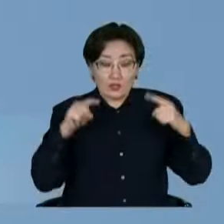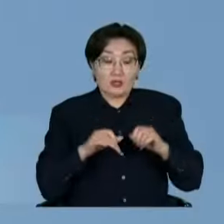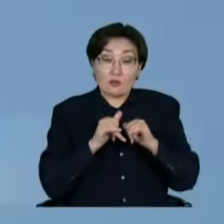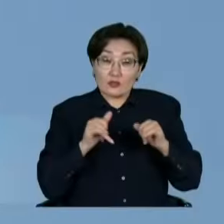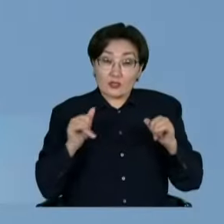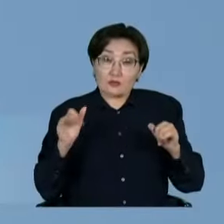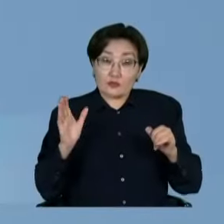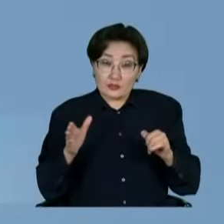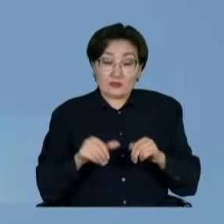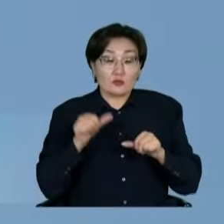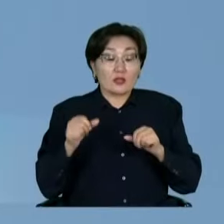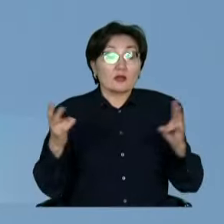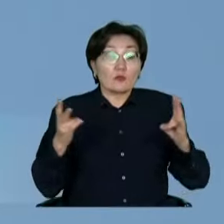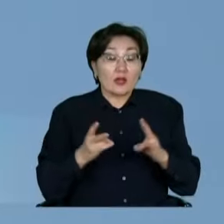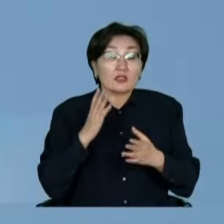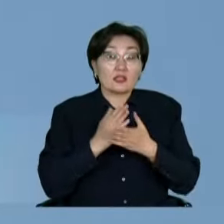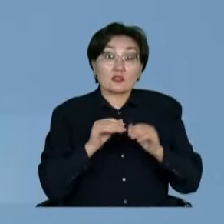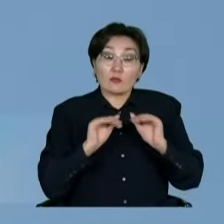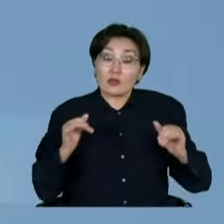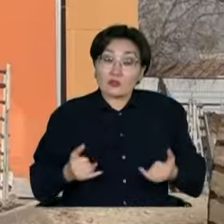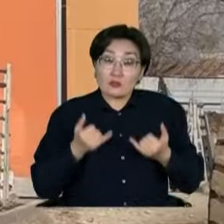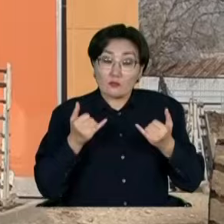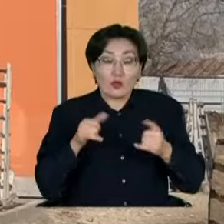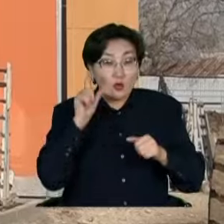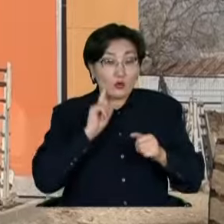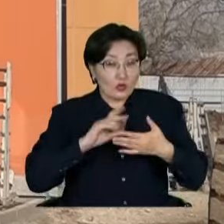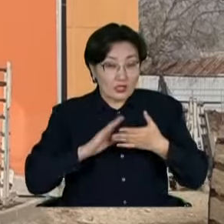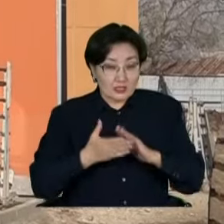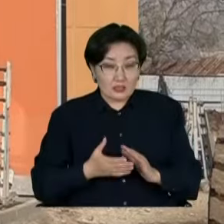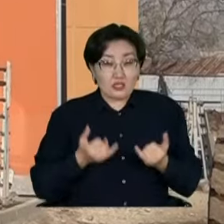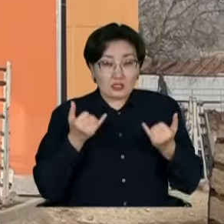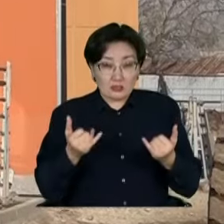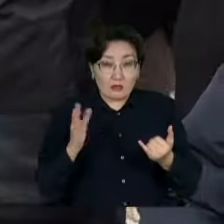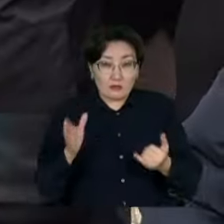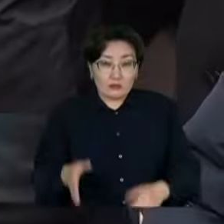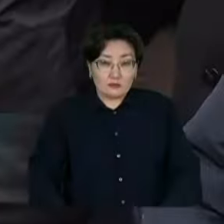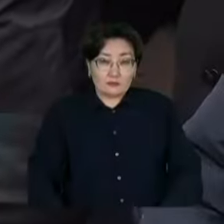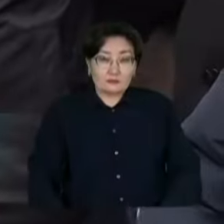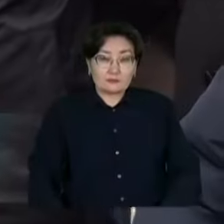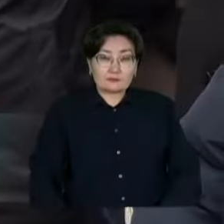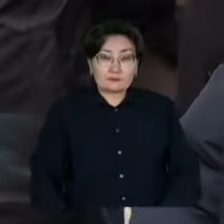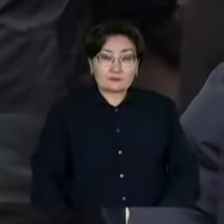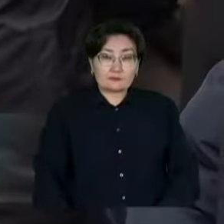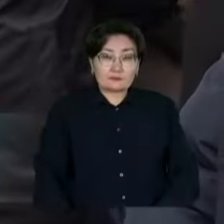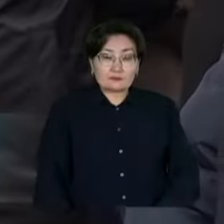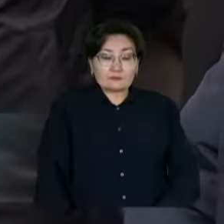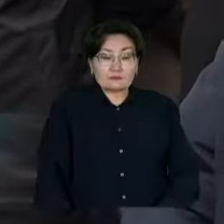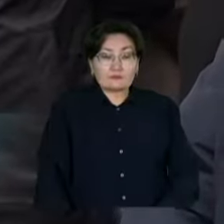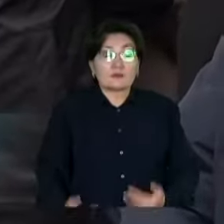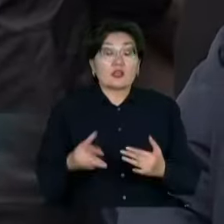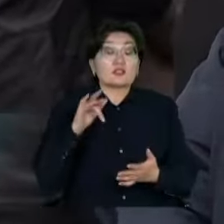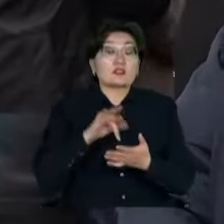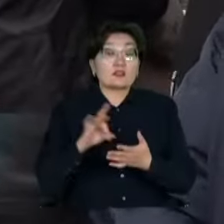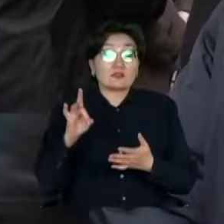дамытады. Сондай-ақ ерекше қажеттілігі бар балалар үшін қолайлы жағдай жасалмақ. Как мы договорились, мистер, что центр инклюзивный?